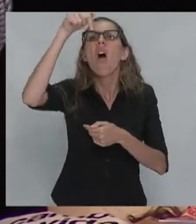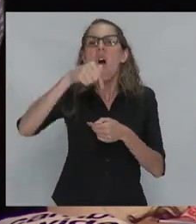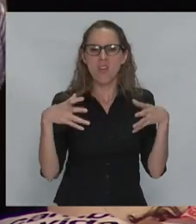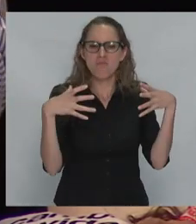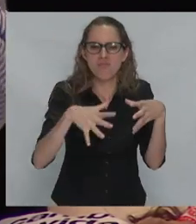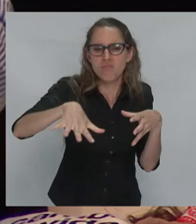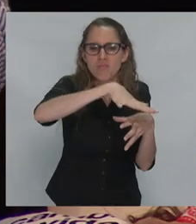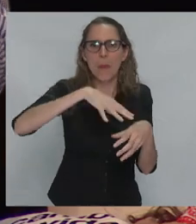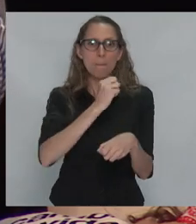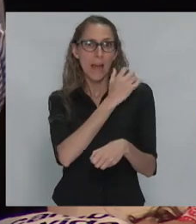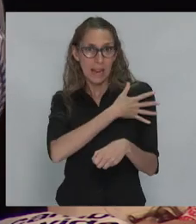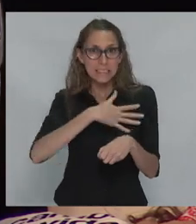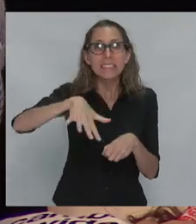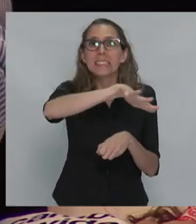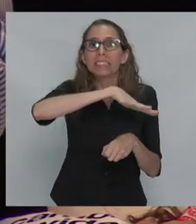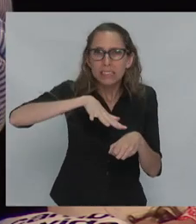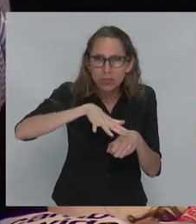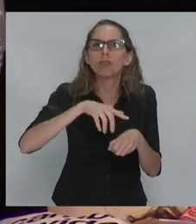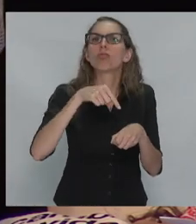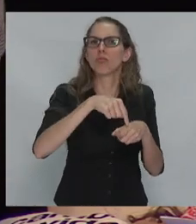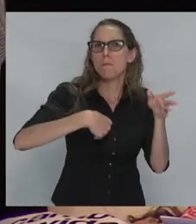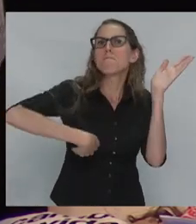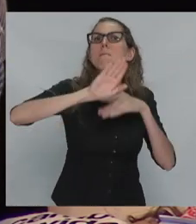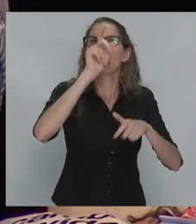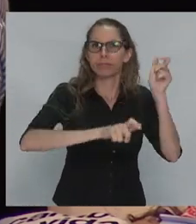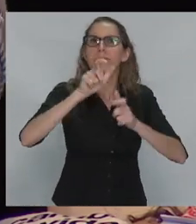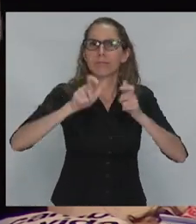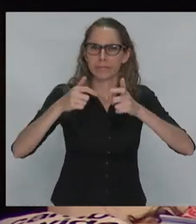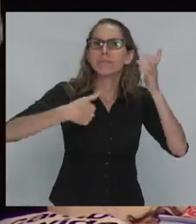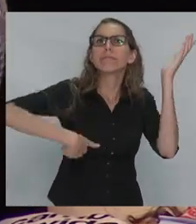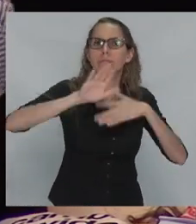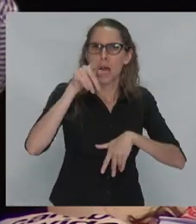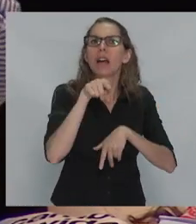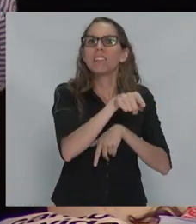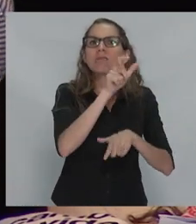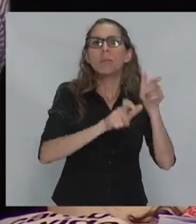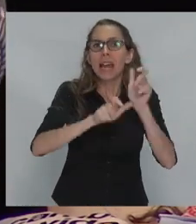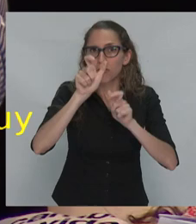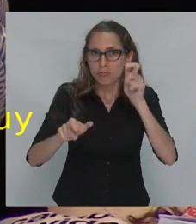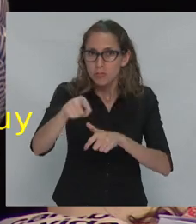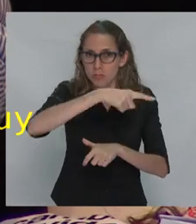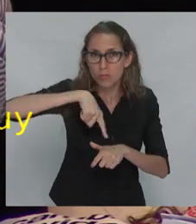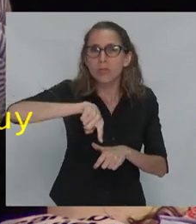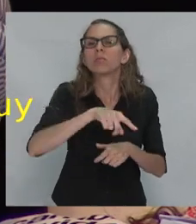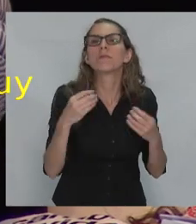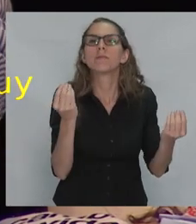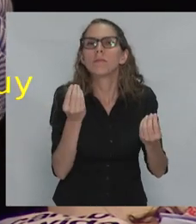a une majorité écrasante de ses membres qui ont moins de 20 ans.